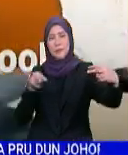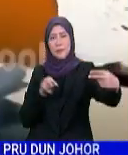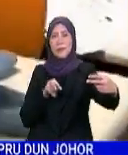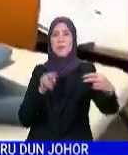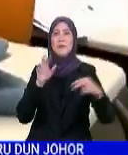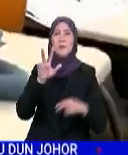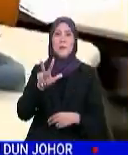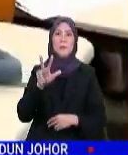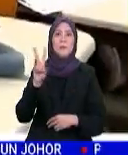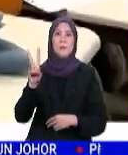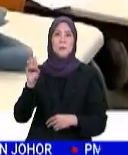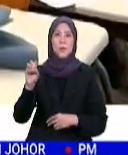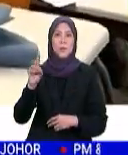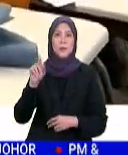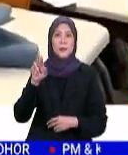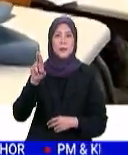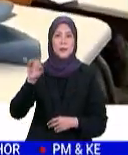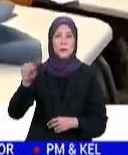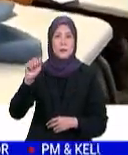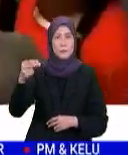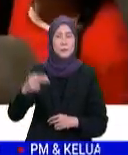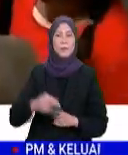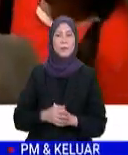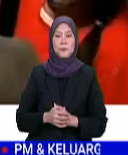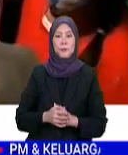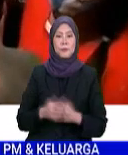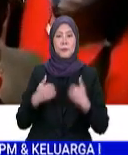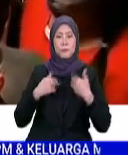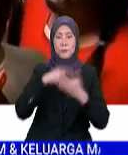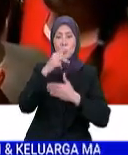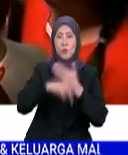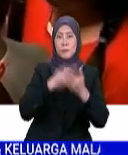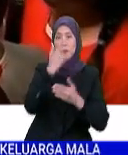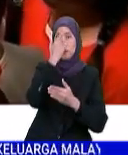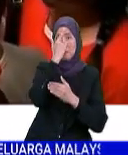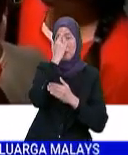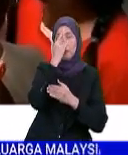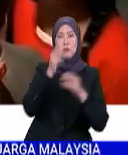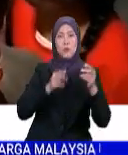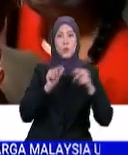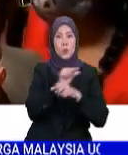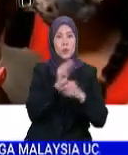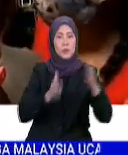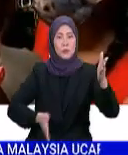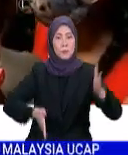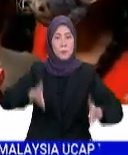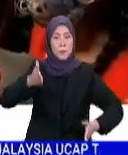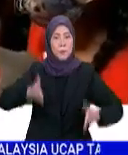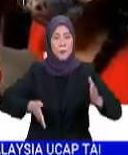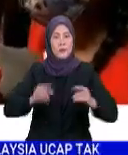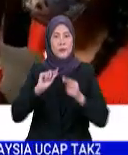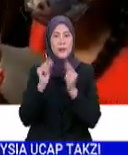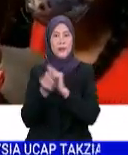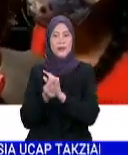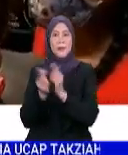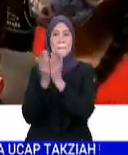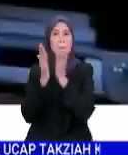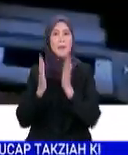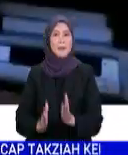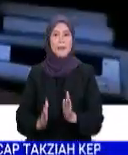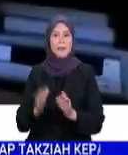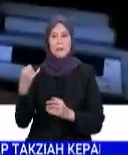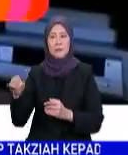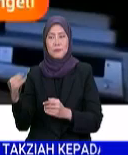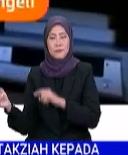darjah. Manakala di Berlin, Jerman, satu program pendidikan dilaksana menggunakan robot bagi menggantikan pelajar yang gagal hadir